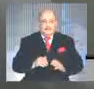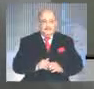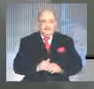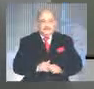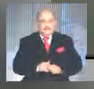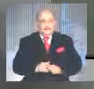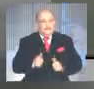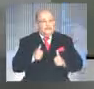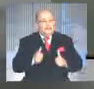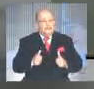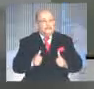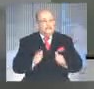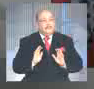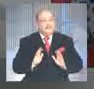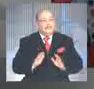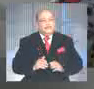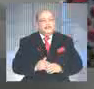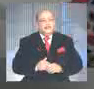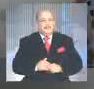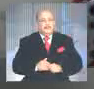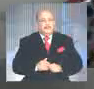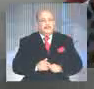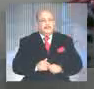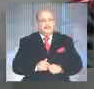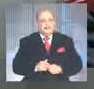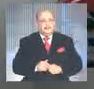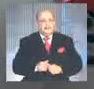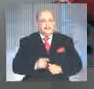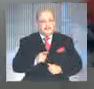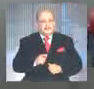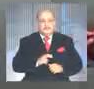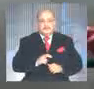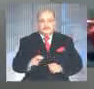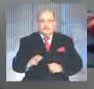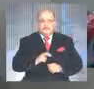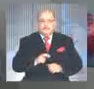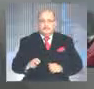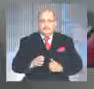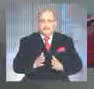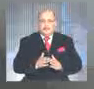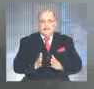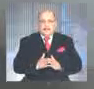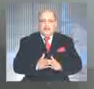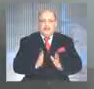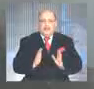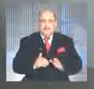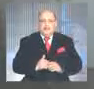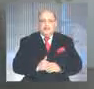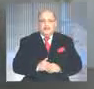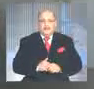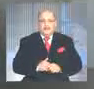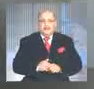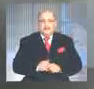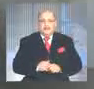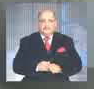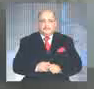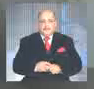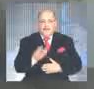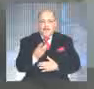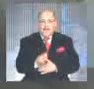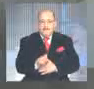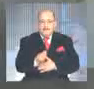والعائلية. هذا النجاح لعله يكون رسالة واضحة للمجتمع بقبول هؤلاء الأشخاص وإعطائهم الفرصة